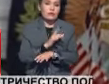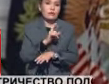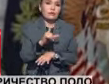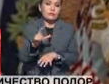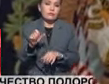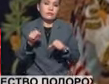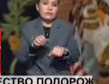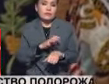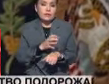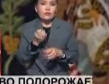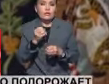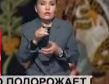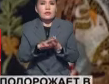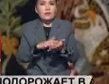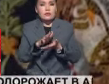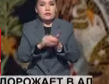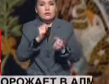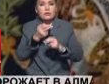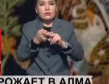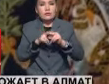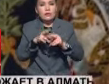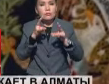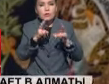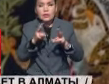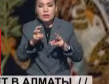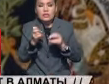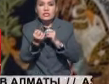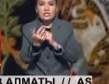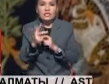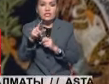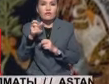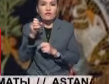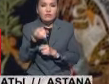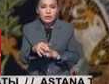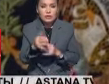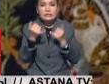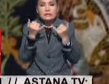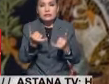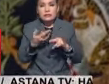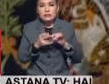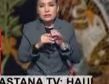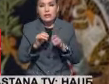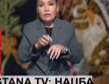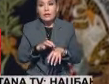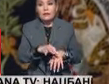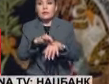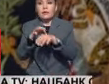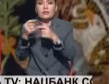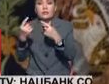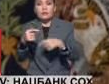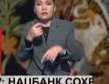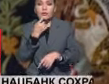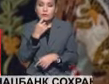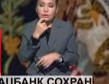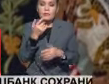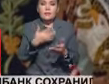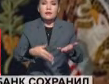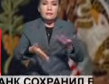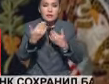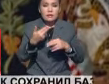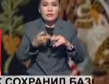По-прежнему ожидается, что высота штормового нагона достигнет 13 футов. На данный момент эвакуация, вероятно, затруднена. Поэтому я призываю